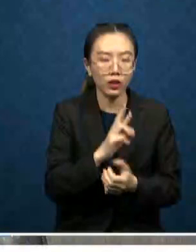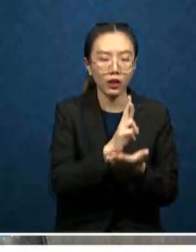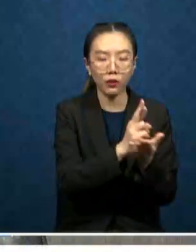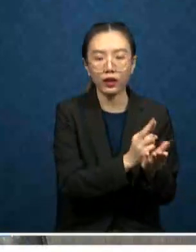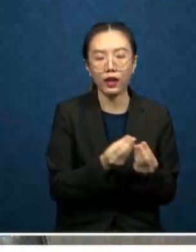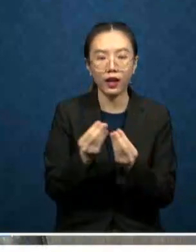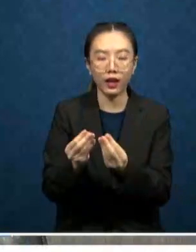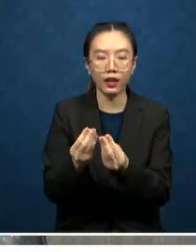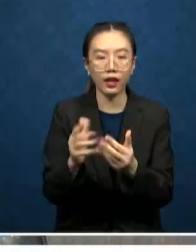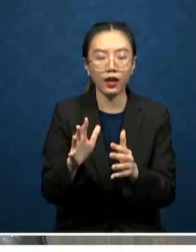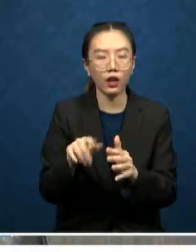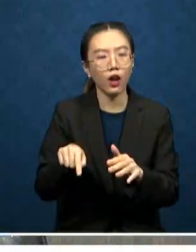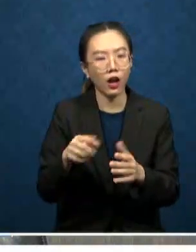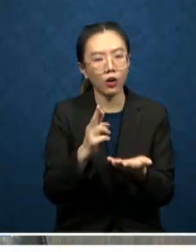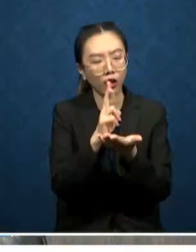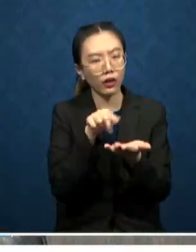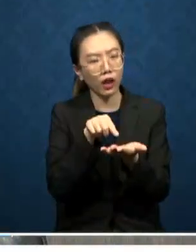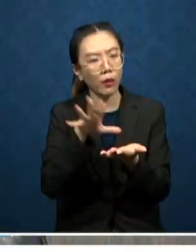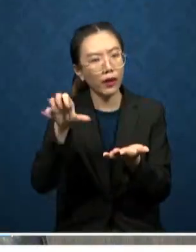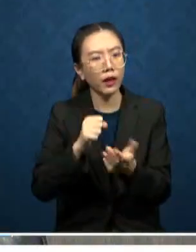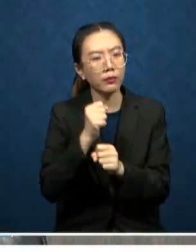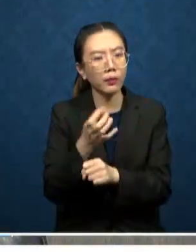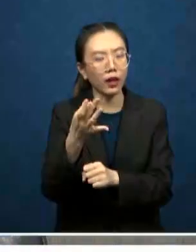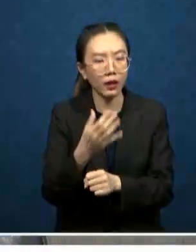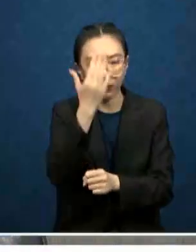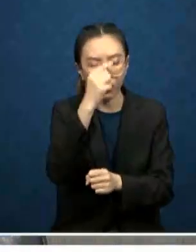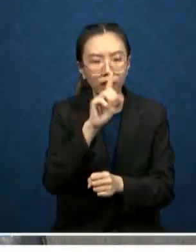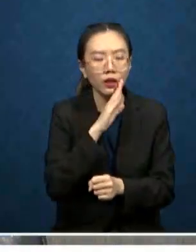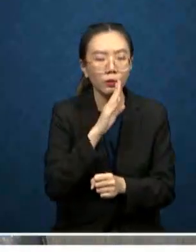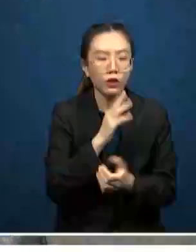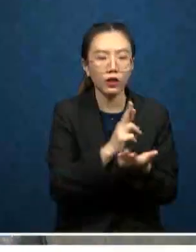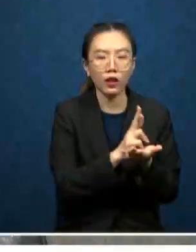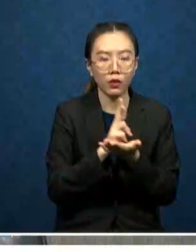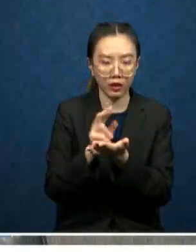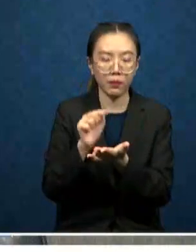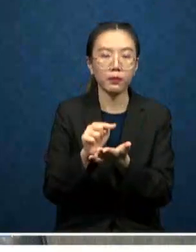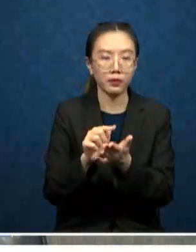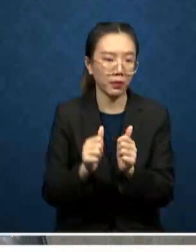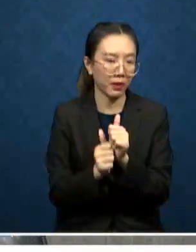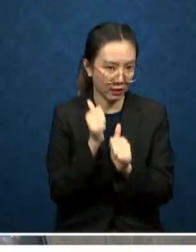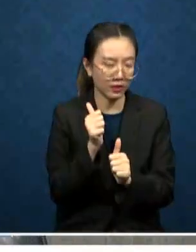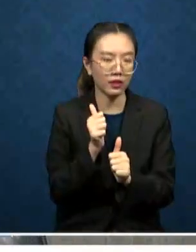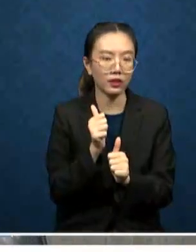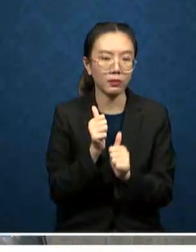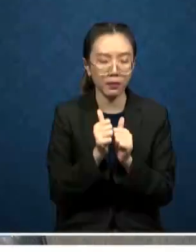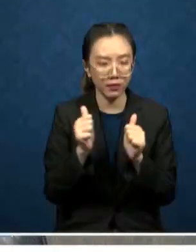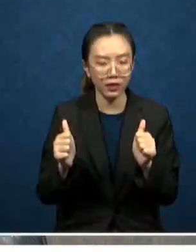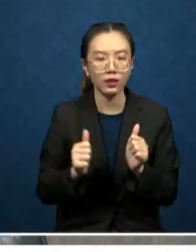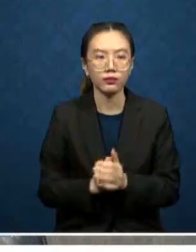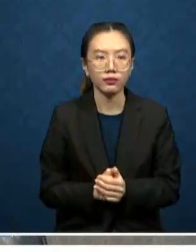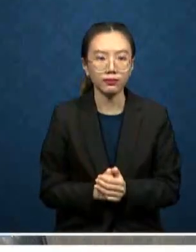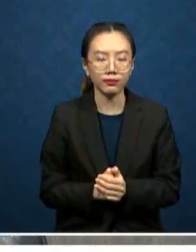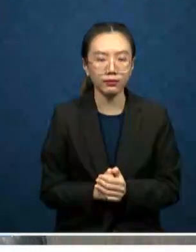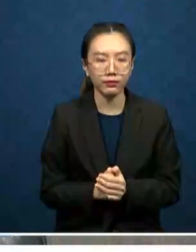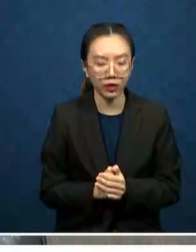แล้วเนำไปขยายยังไงเพราะว่าไอ้การที่มอบรางวัลเนี่ยมันคือ Best Practiceเราก็เลือกเราก็เลือก